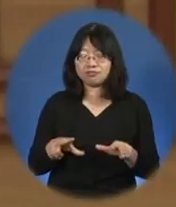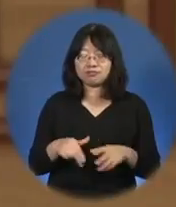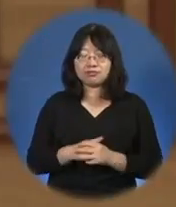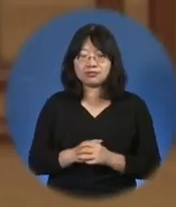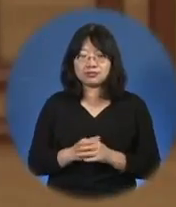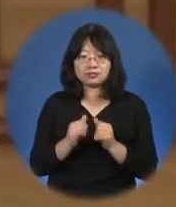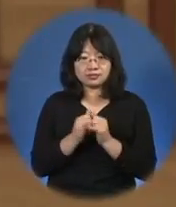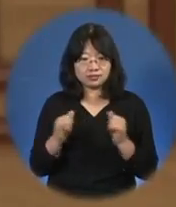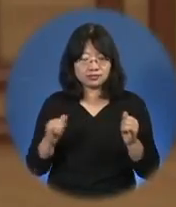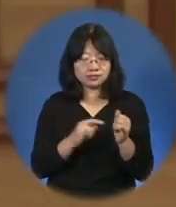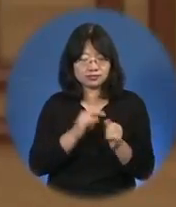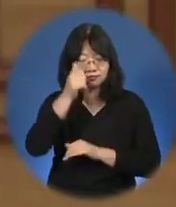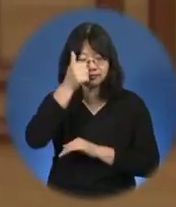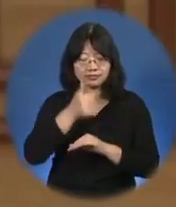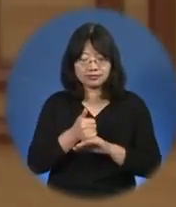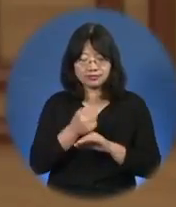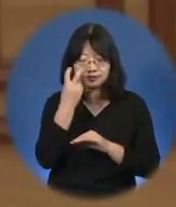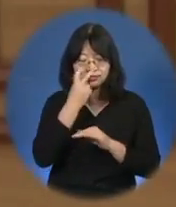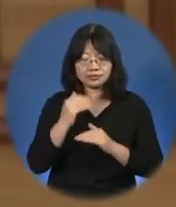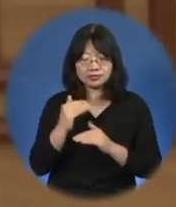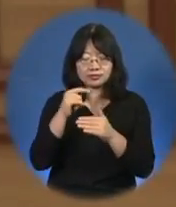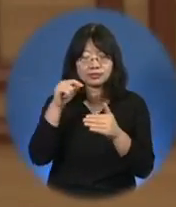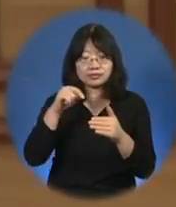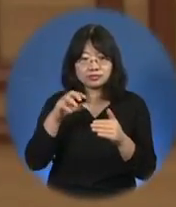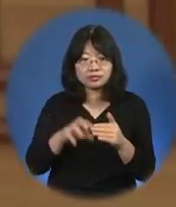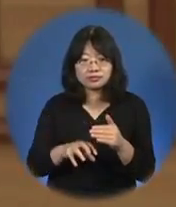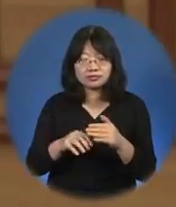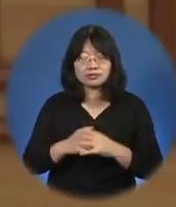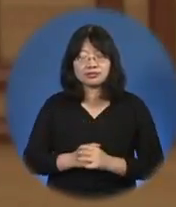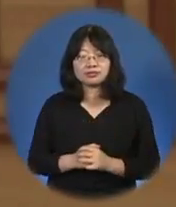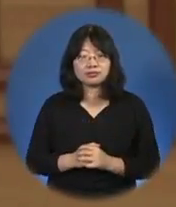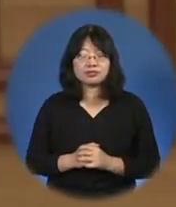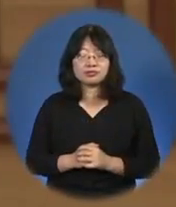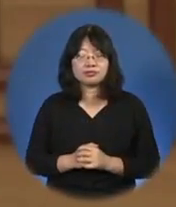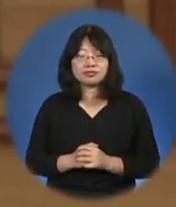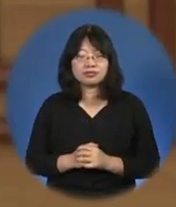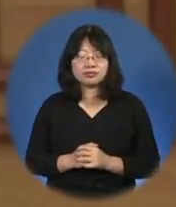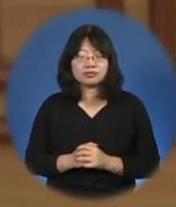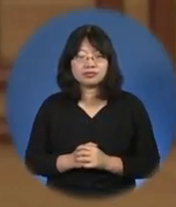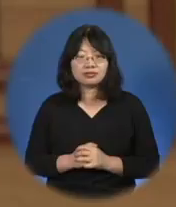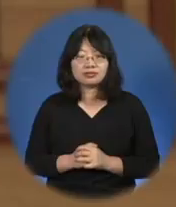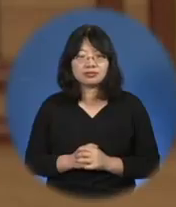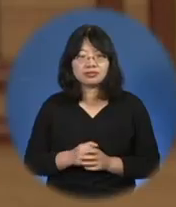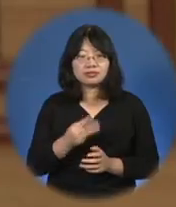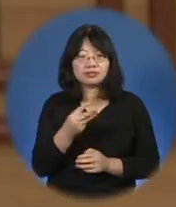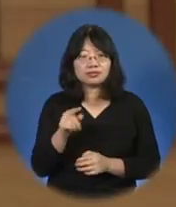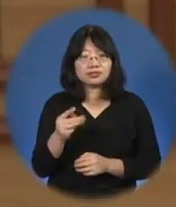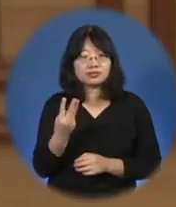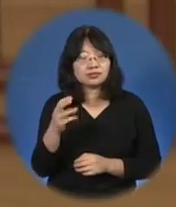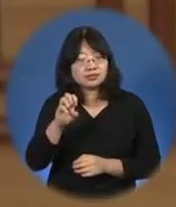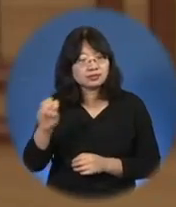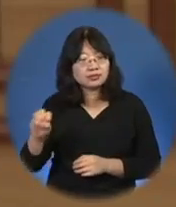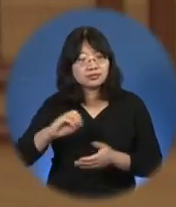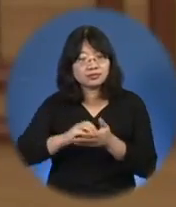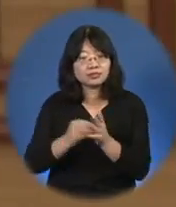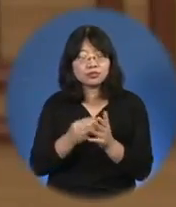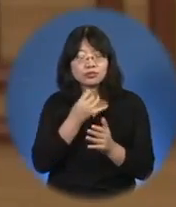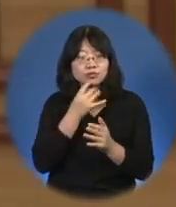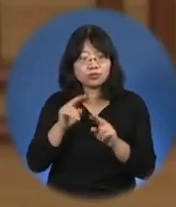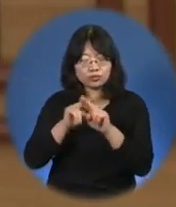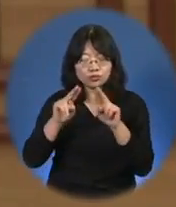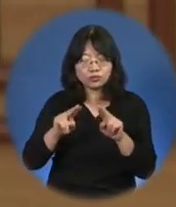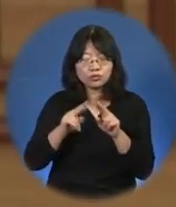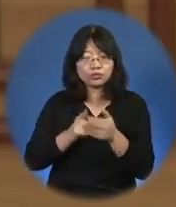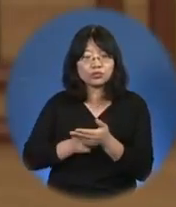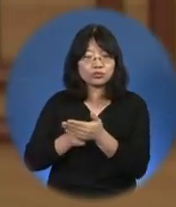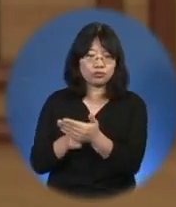그분들이 이제 최종 조사 과정에서는 저희가 그 한 3.3% 정도만 유보